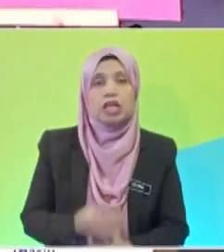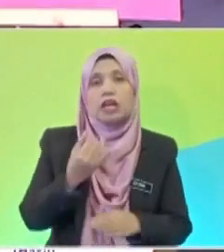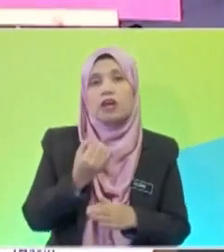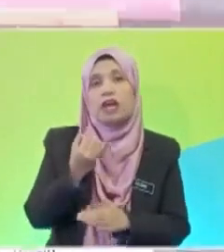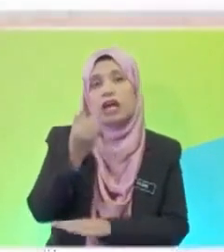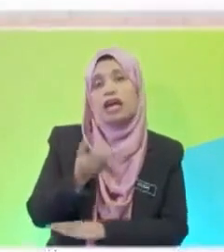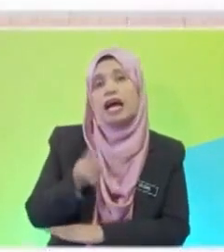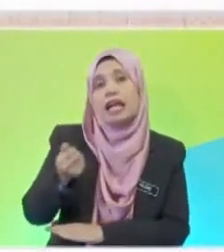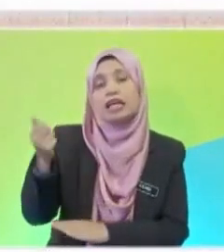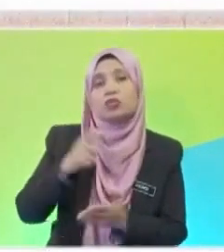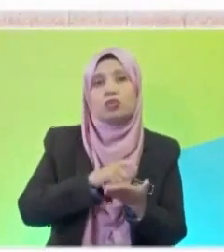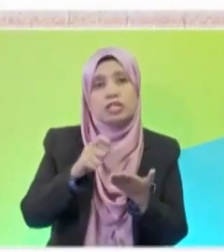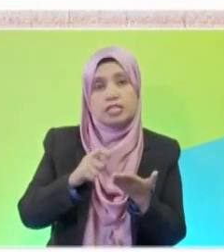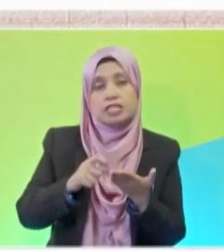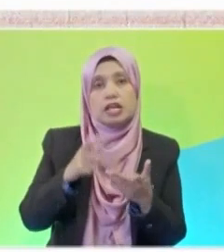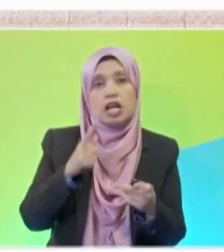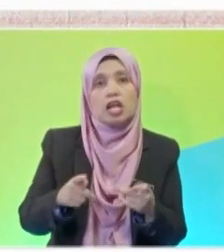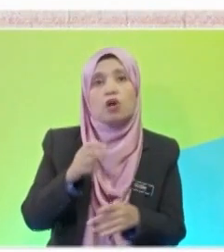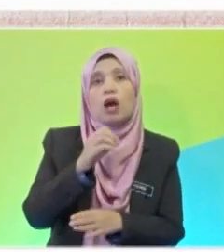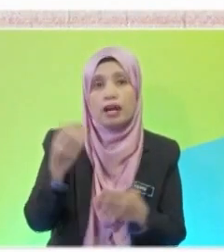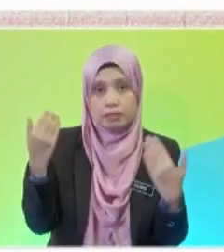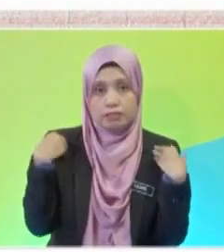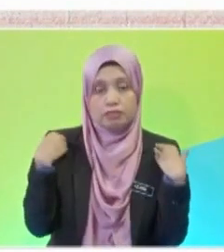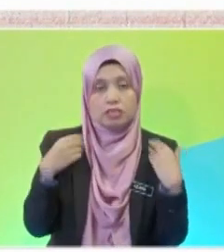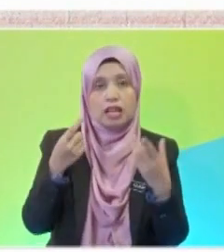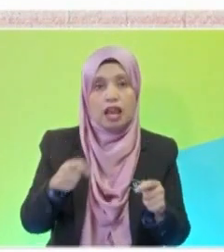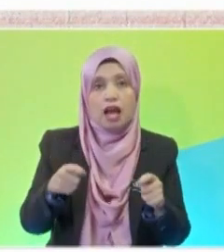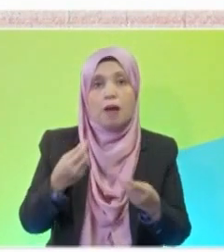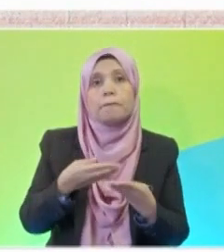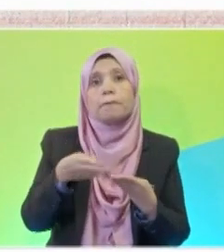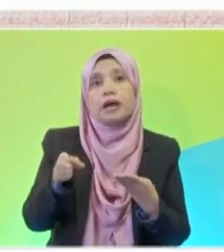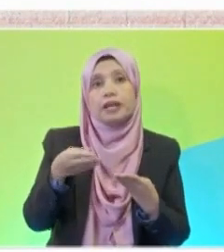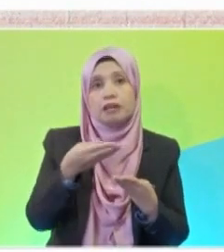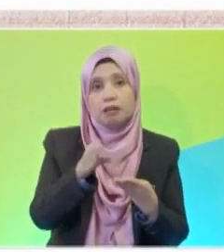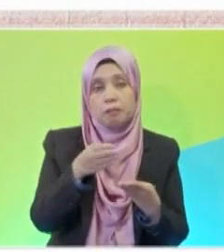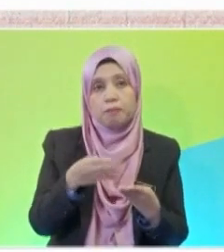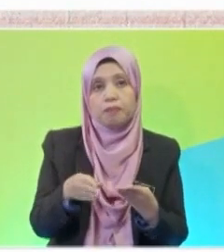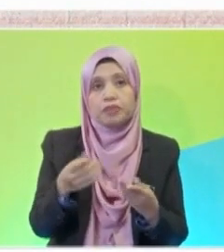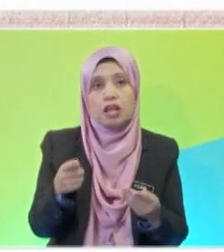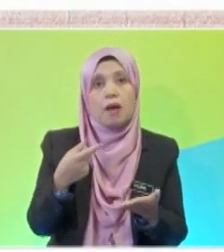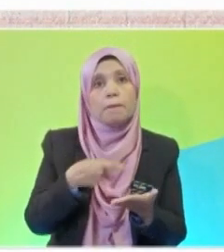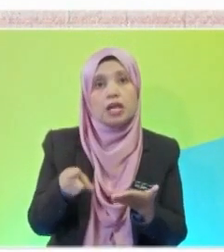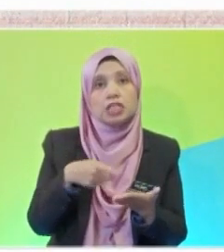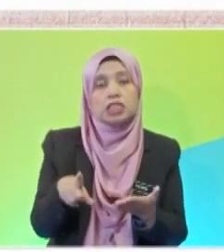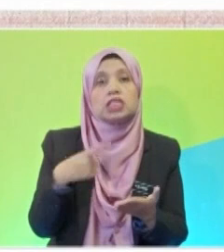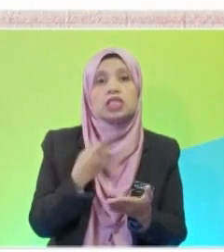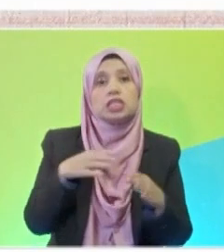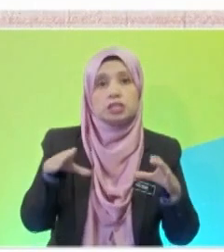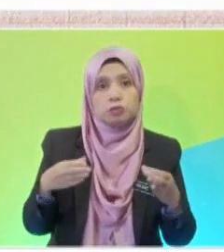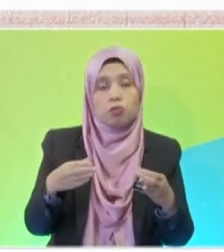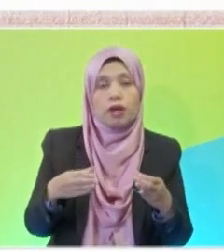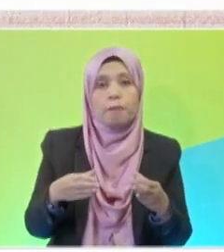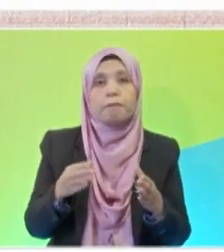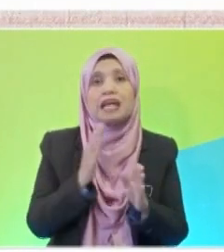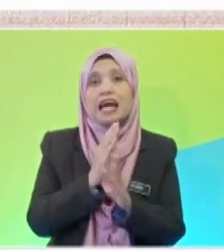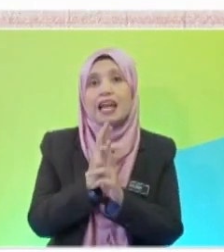tulis. Jika ada dan jika awak telah bayar alat tulis ni, telah belanja ke alat tulis, kita kena buat pelarasan dulu. Sebab